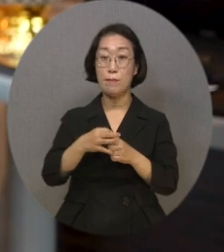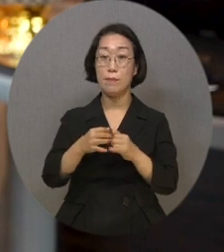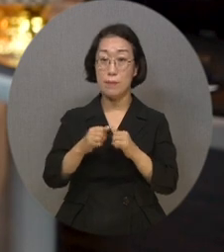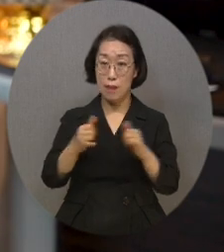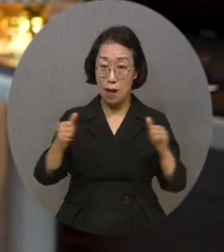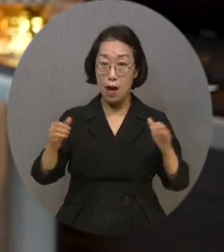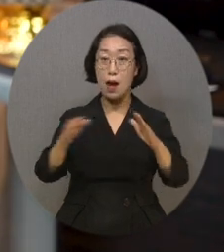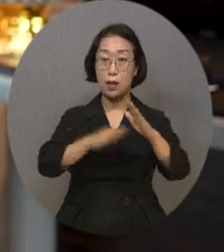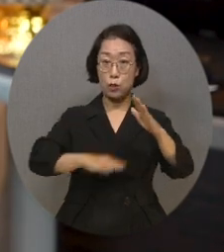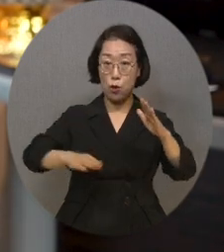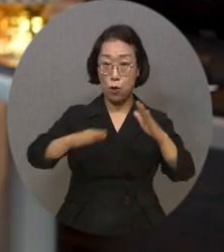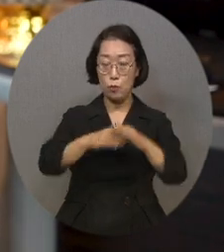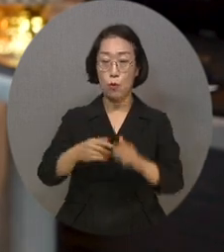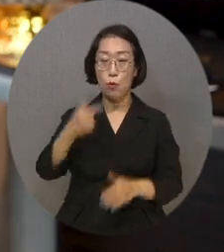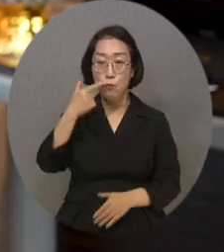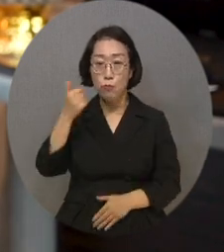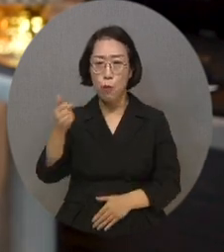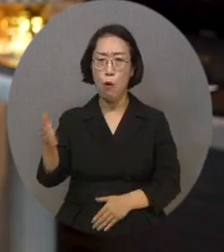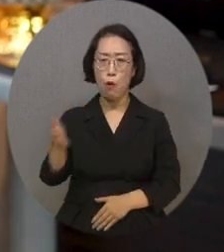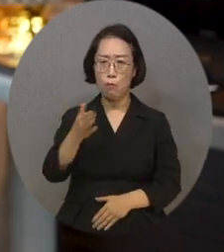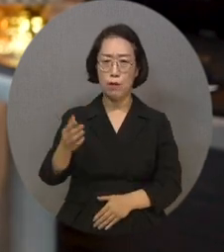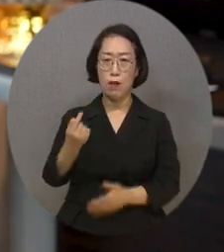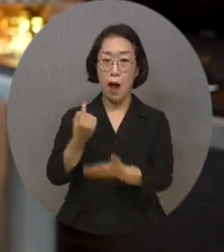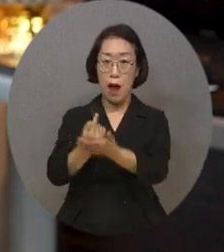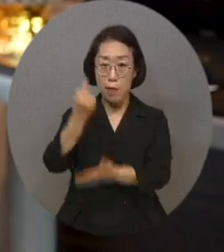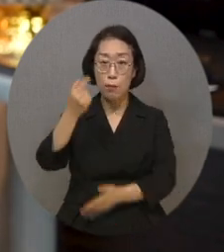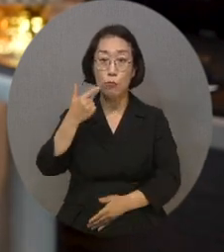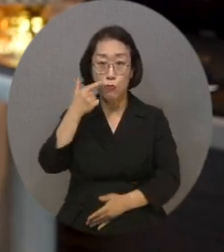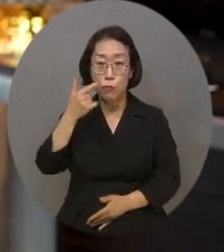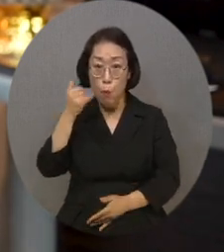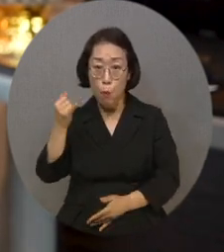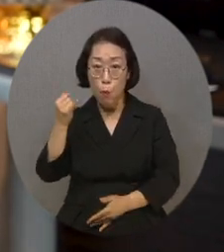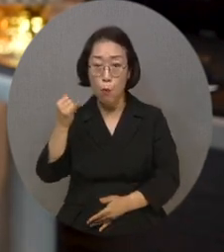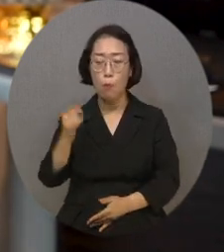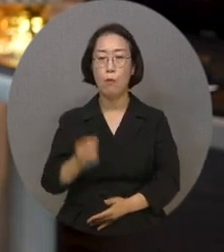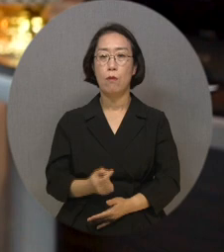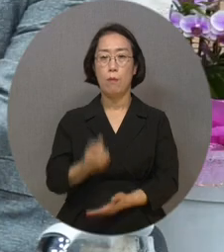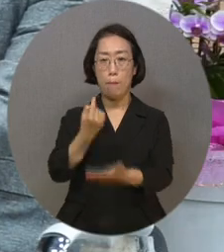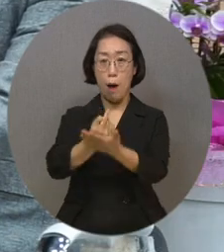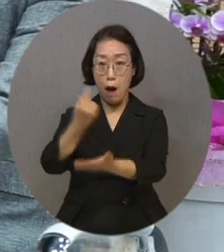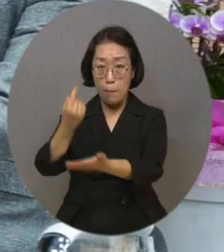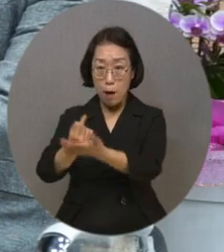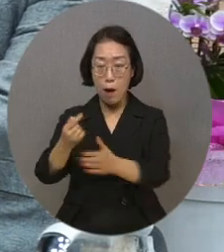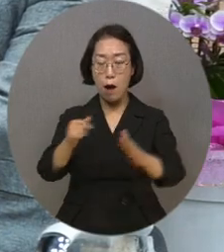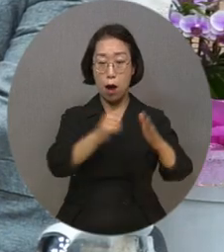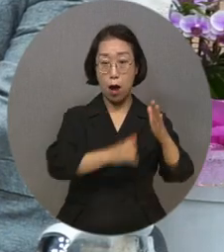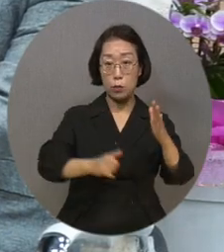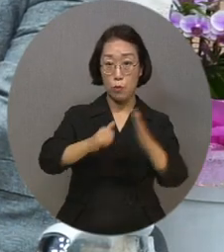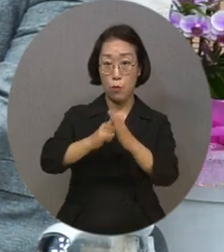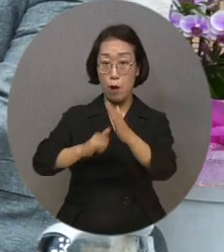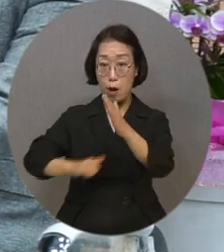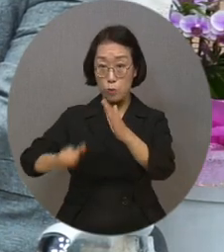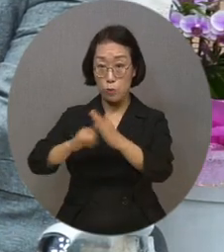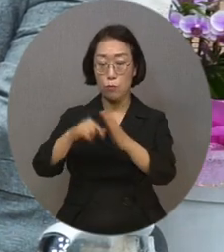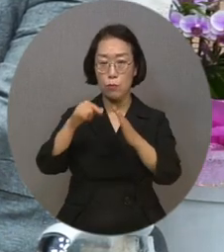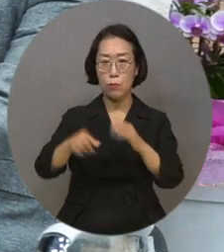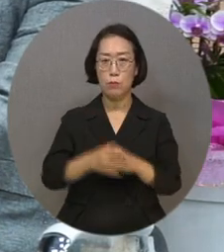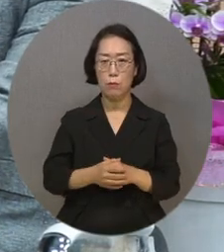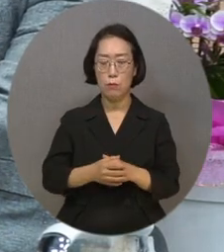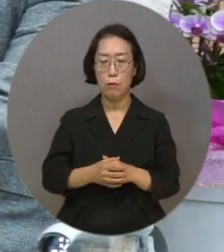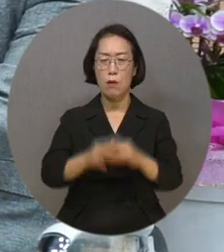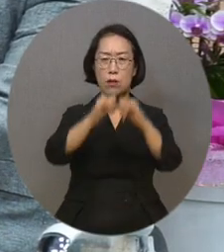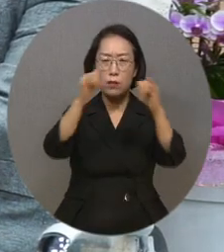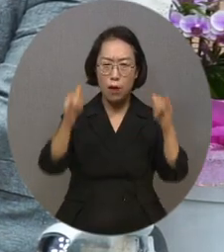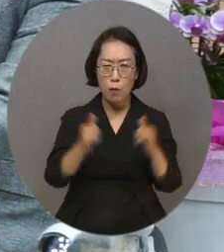뭐 부모가 없다든지 한부모라든지 여러 가지 이런 그 소외계층들이 있잖아요. 그 군에서 아무리 그 사회적 약자를